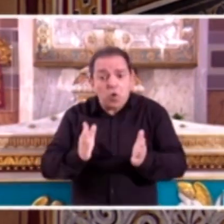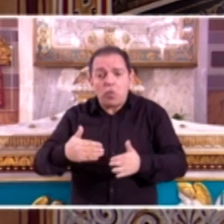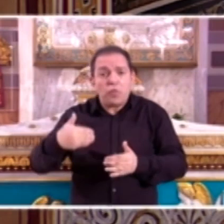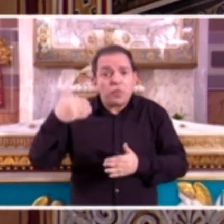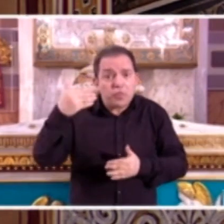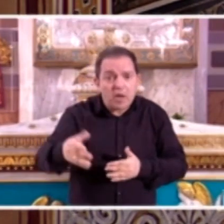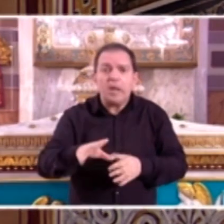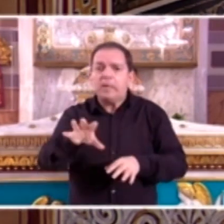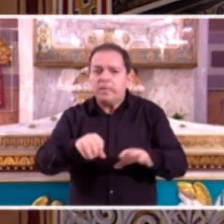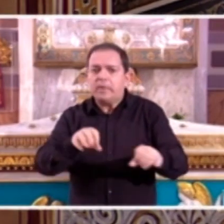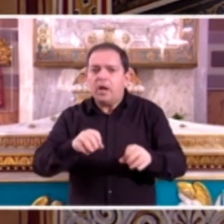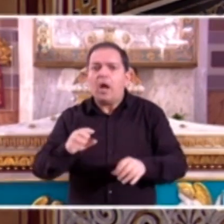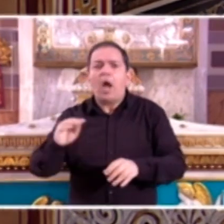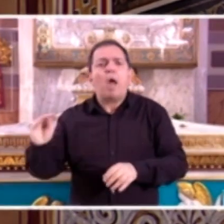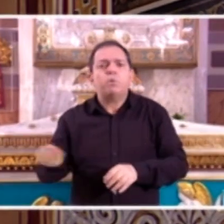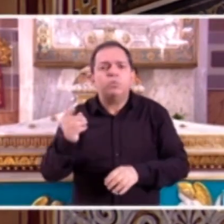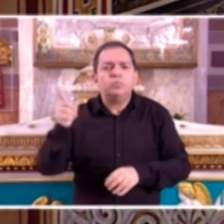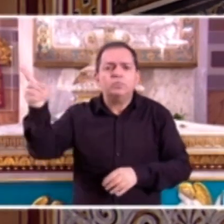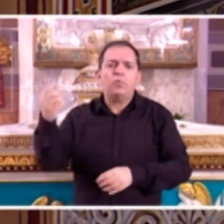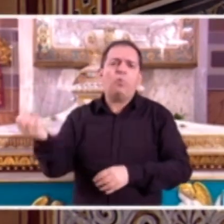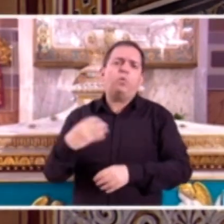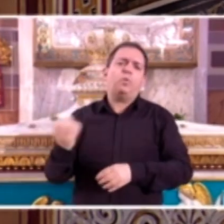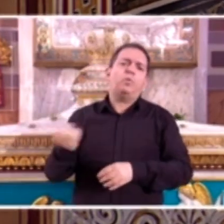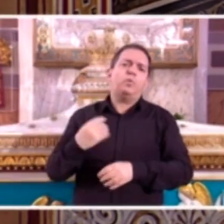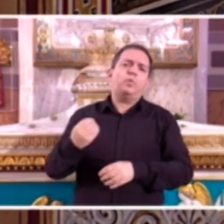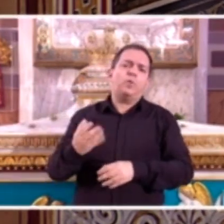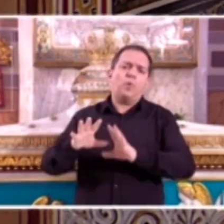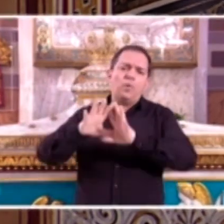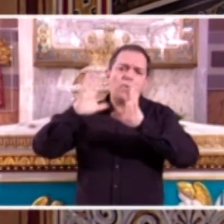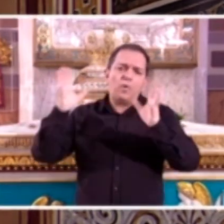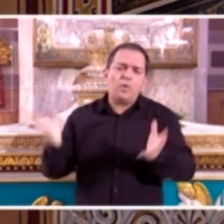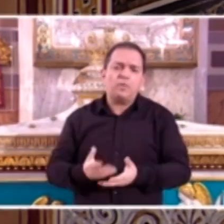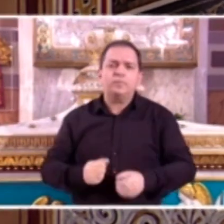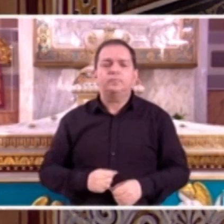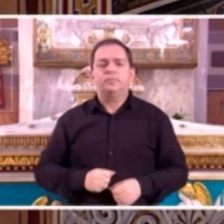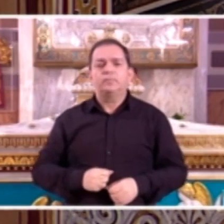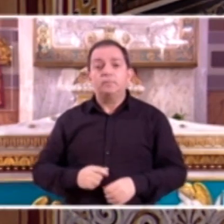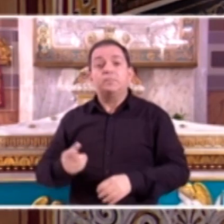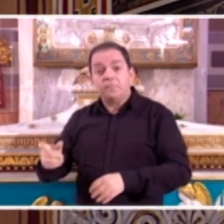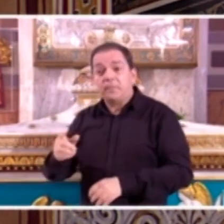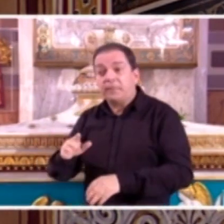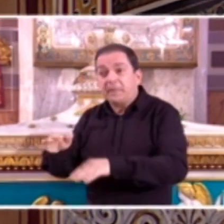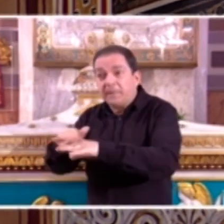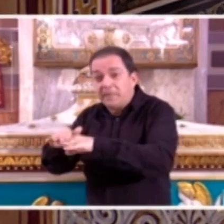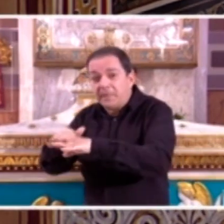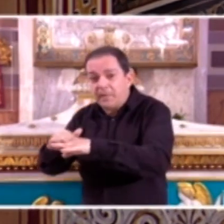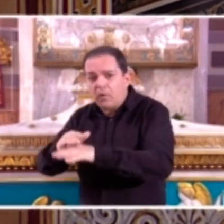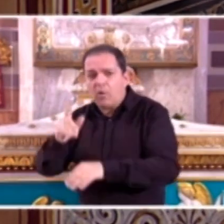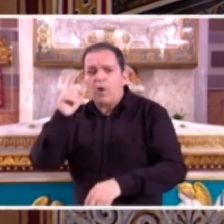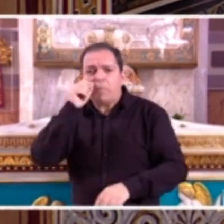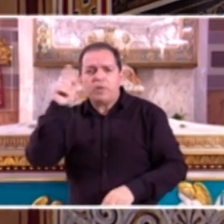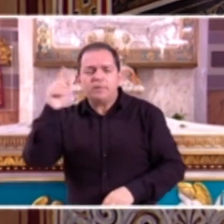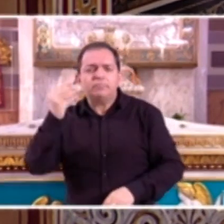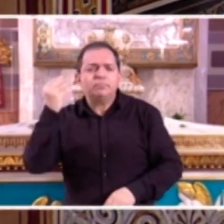αποκτήσω προέρχεται από εσένα». Ο εύσπλαχνος πατήρ τον αγκάλιασε και